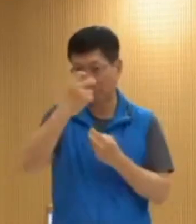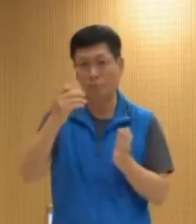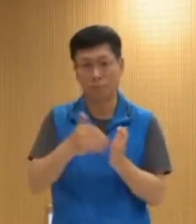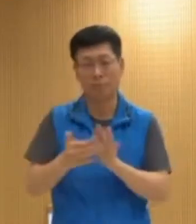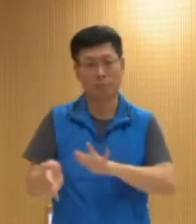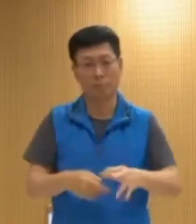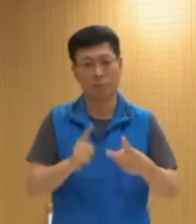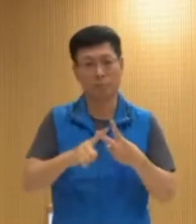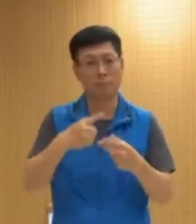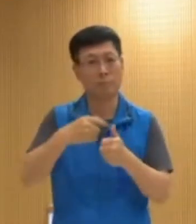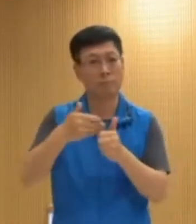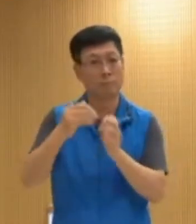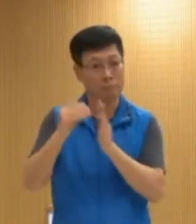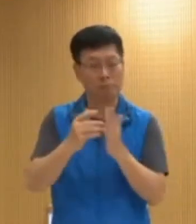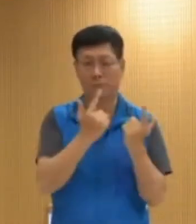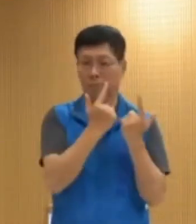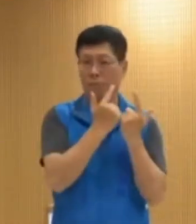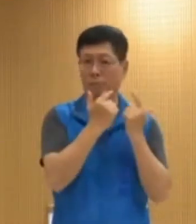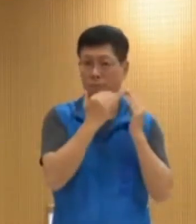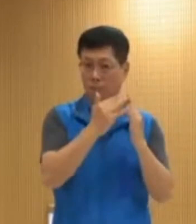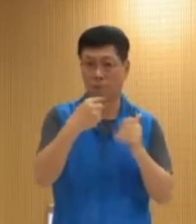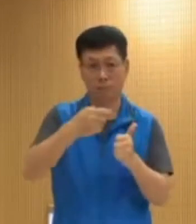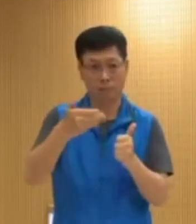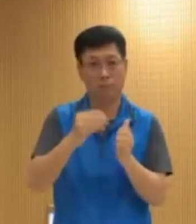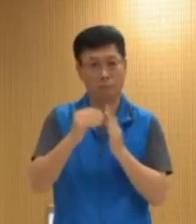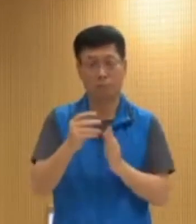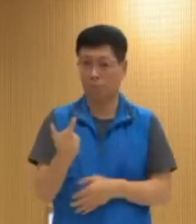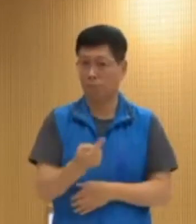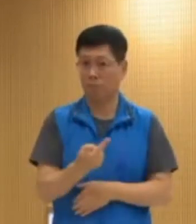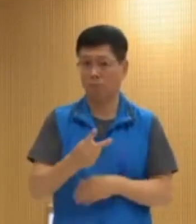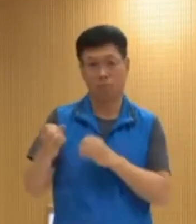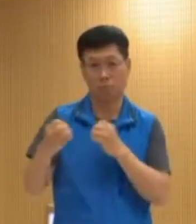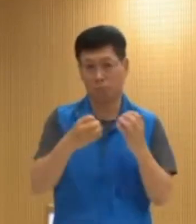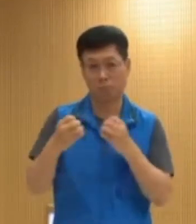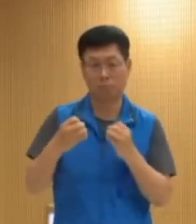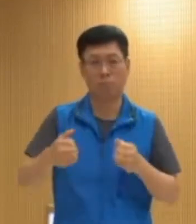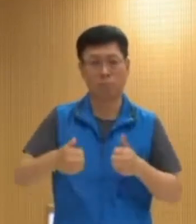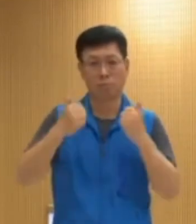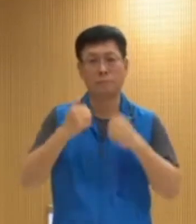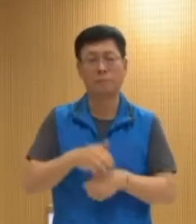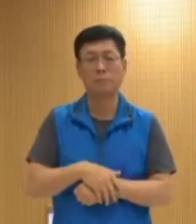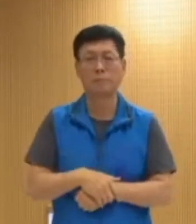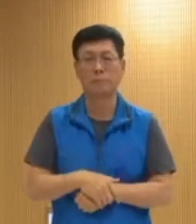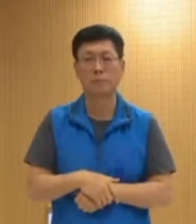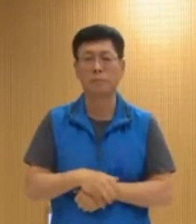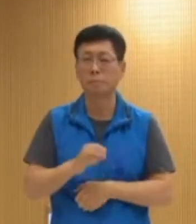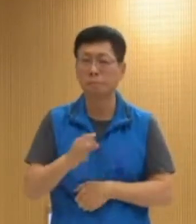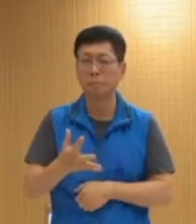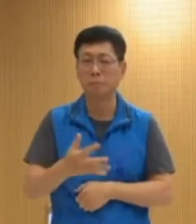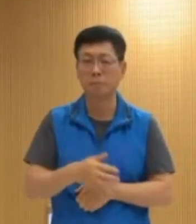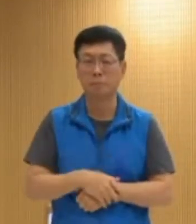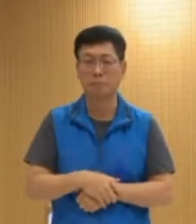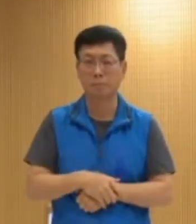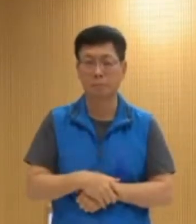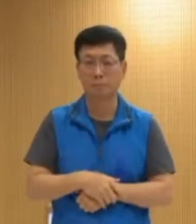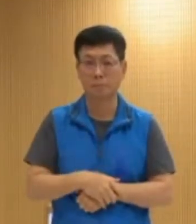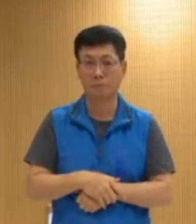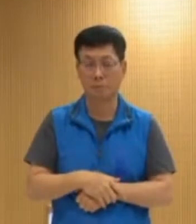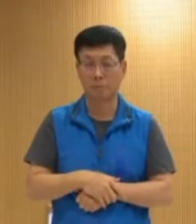跟台北市的教育局也互相的来做一个讨论，因为双